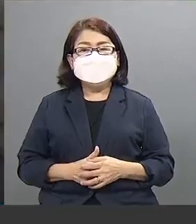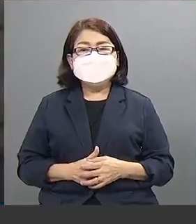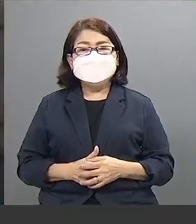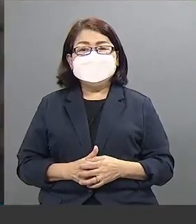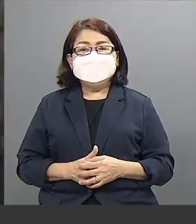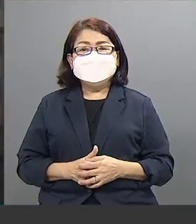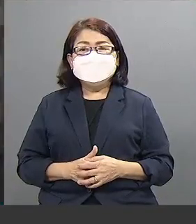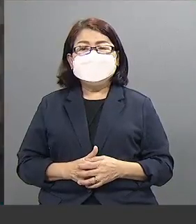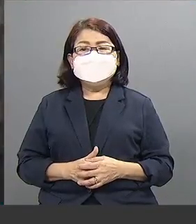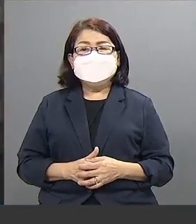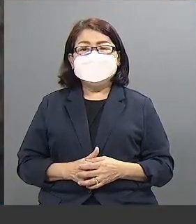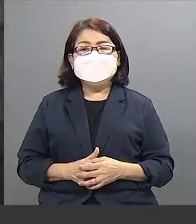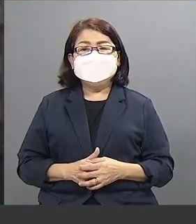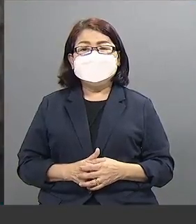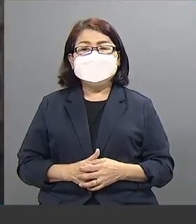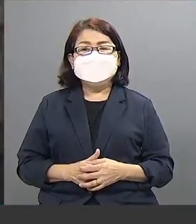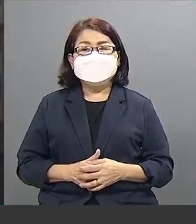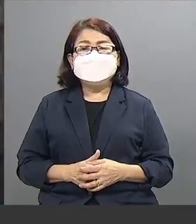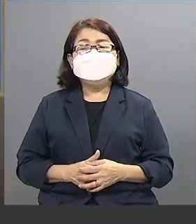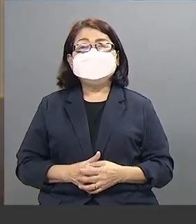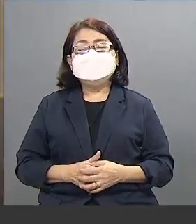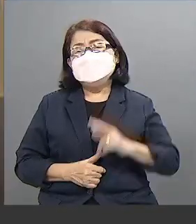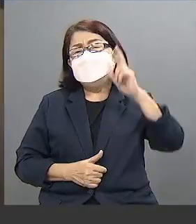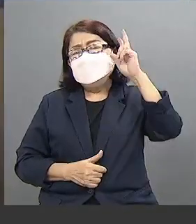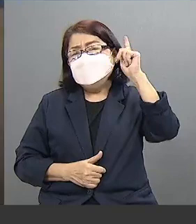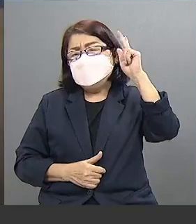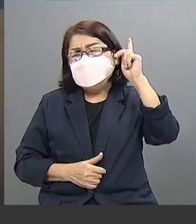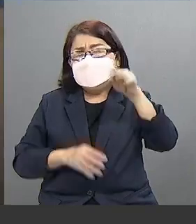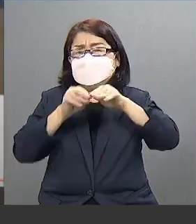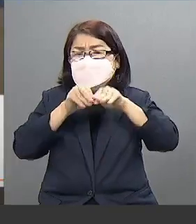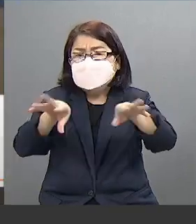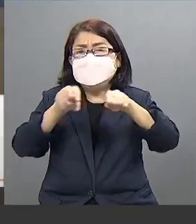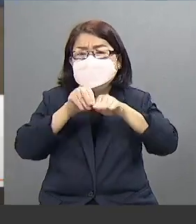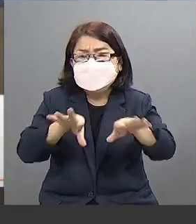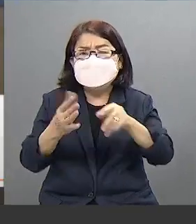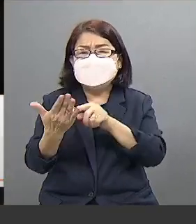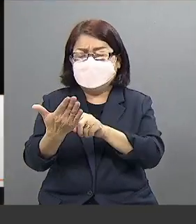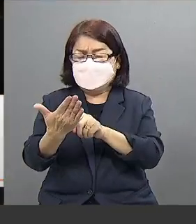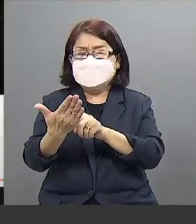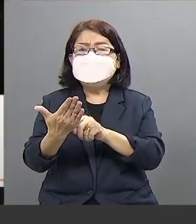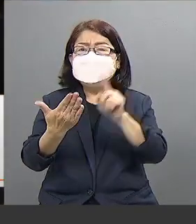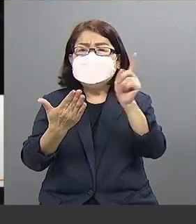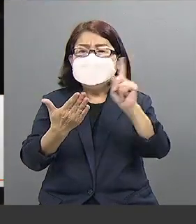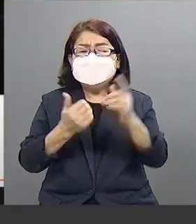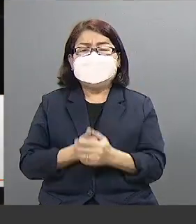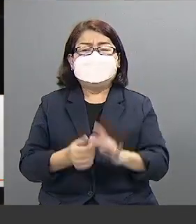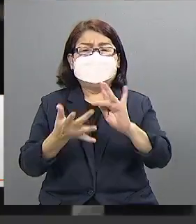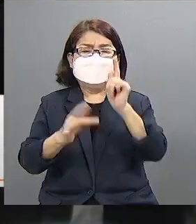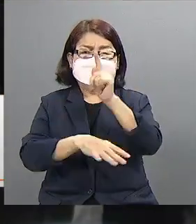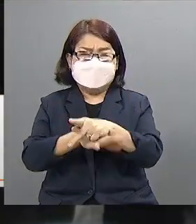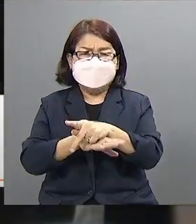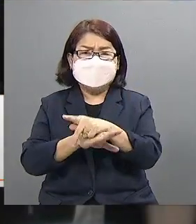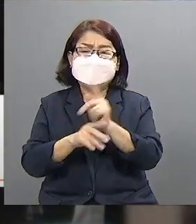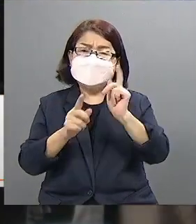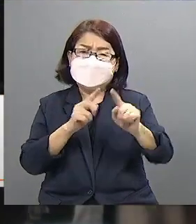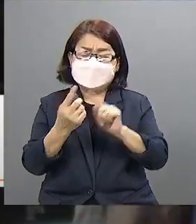ชัว จากที่มีกระแสข่าวและส่งต่อกับข้อความมาทางระบบอินเทอร์เน็ตหรือสื่อออนไลน์คุณผู้ชมว่ารัฐ